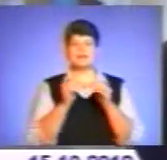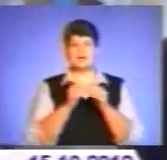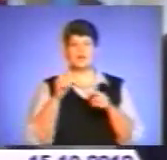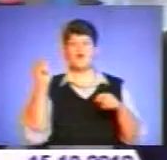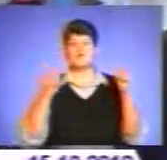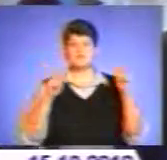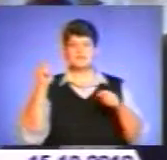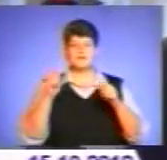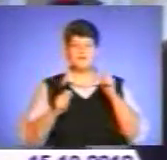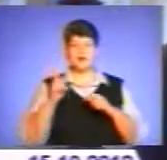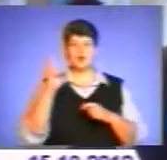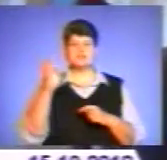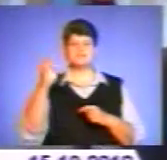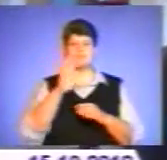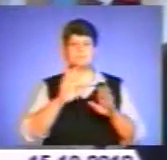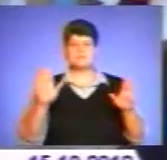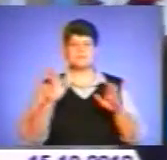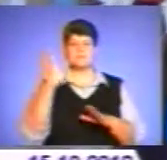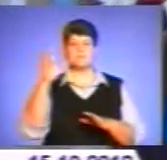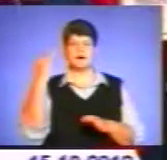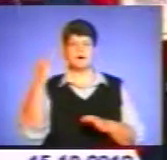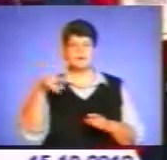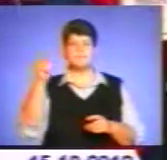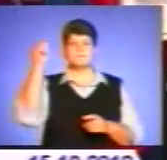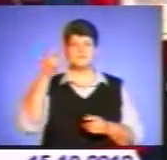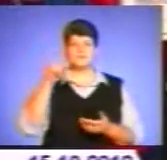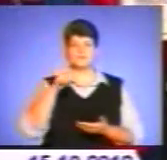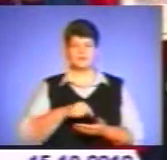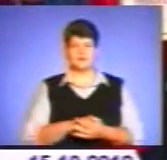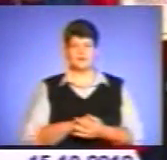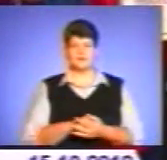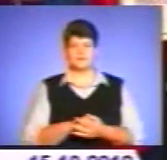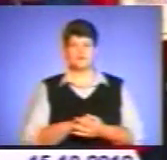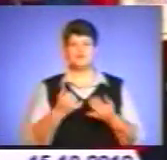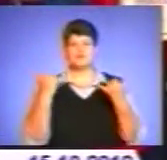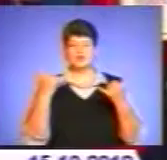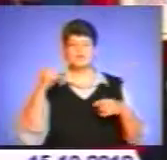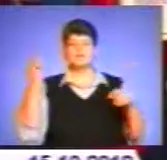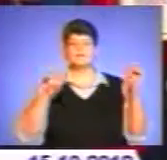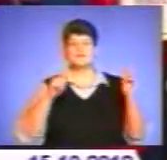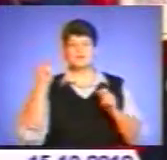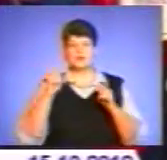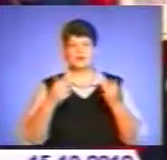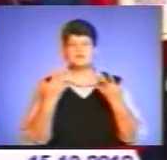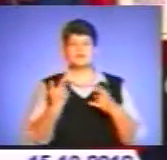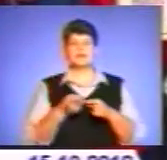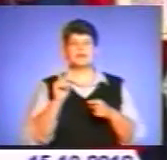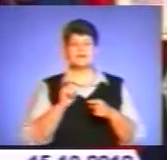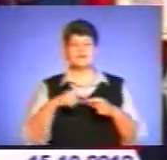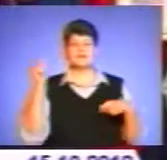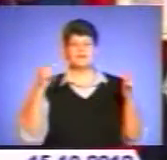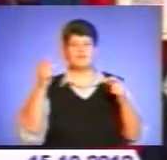фестивалю козацької пісні «Байда», практично прибули до нас. Сьогодні на фестивалі, оскільки це є фестиваль козацької